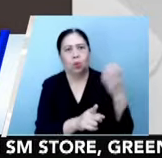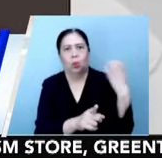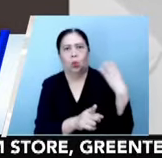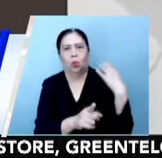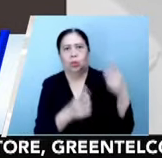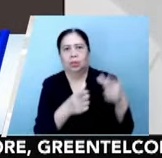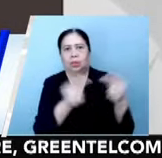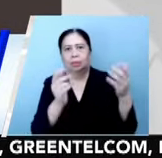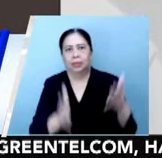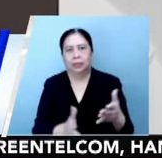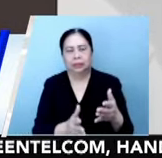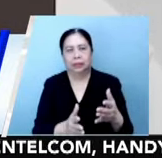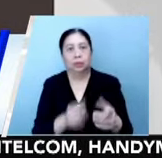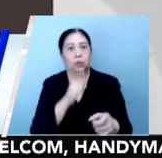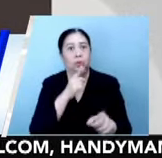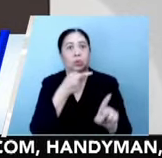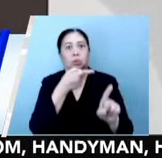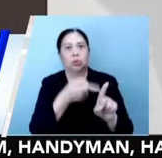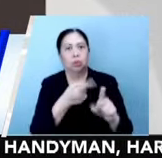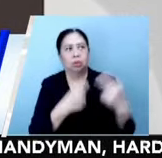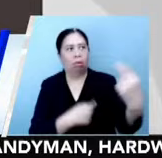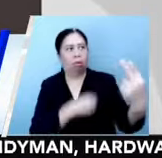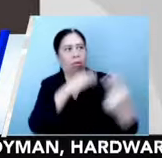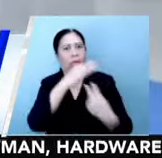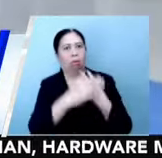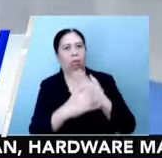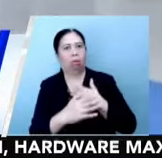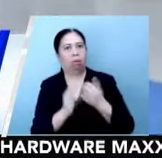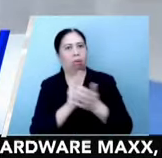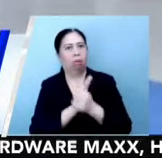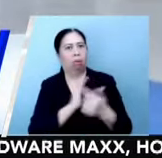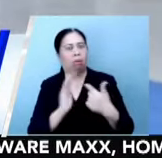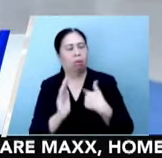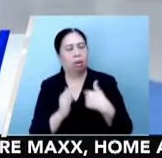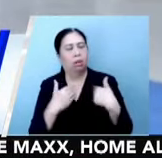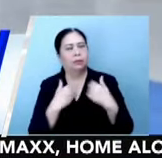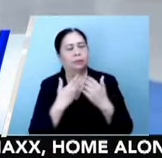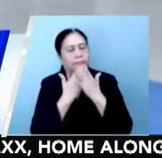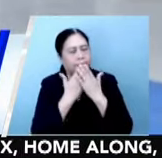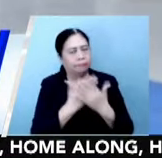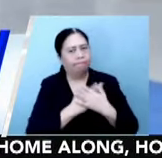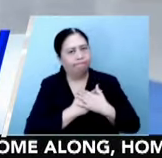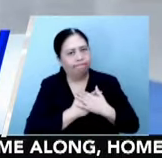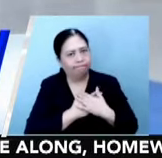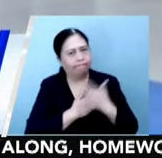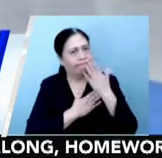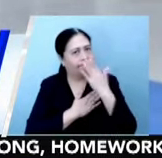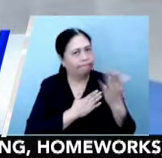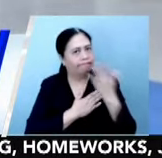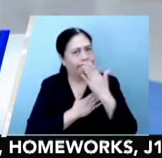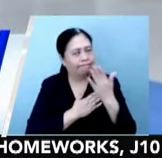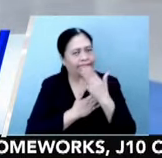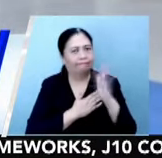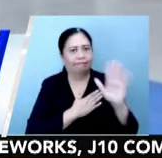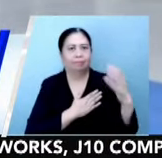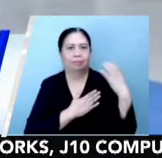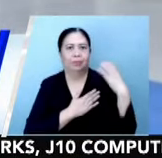Siya po talaga yung nakakita ng potential ko. Sobrang thankful po ako sa taong yan, sa coach ko na yan.